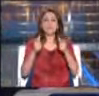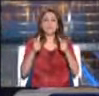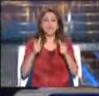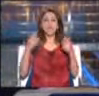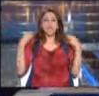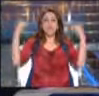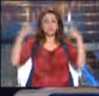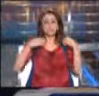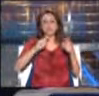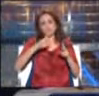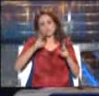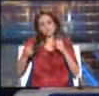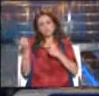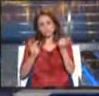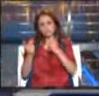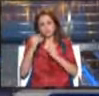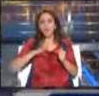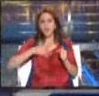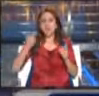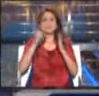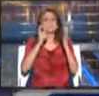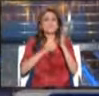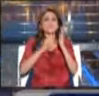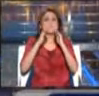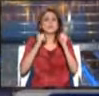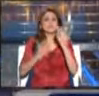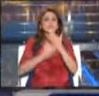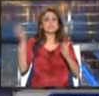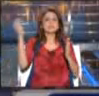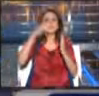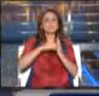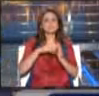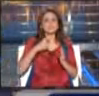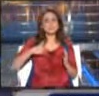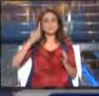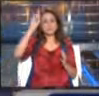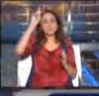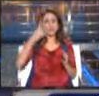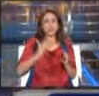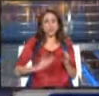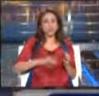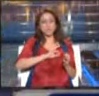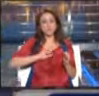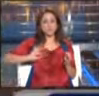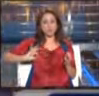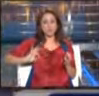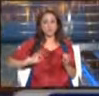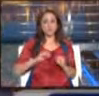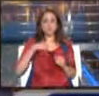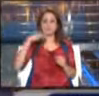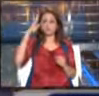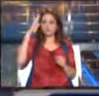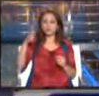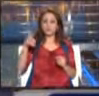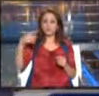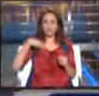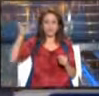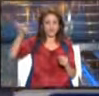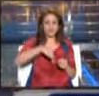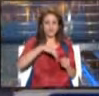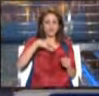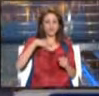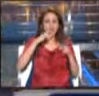للرياضه في دستور مصر القادم؟ بسم الله الرحمن الرحيم. انا بشكر حضرتك الاول ان انت اتحت لي الفرصه ان انا اكون متواجد معاك. شكرا